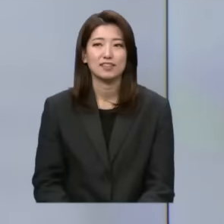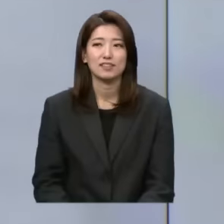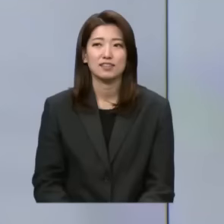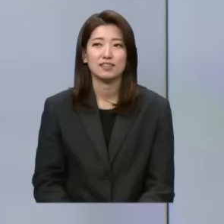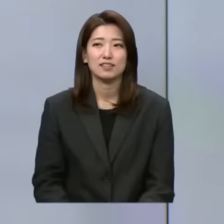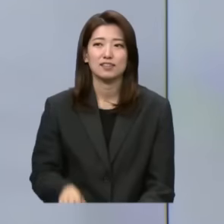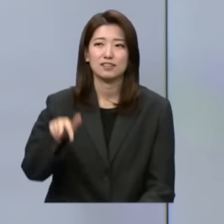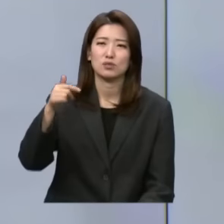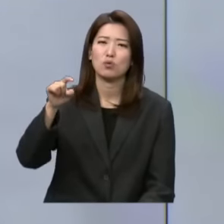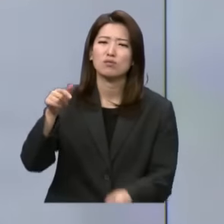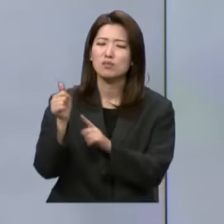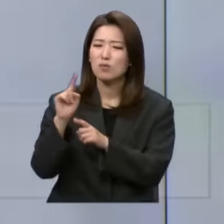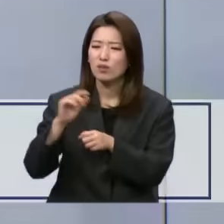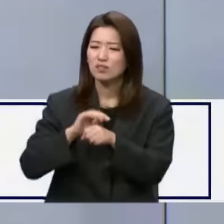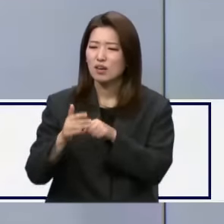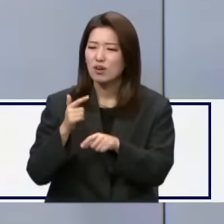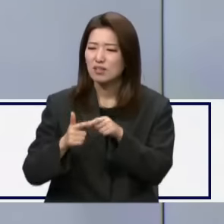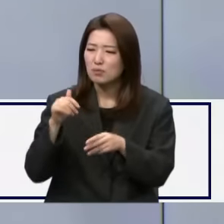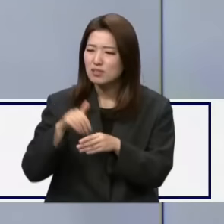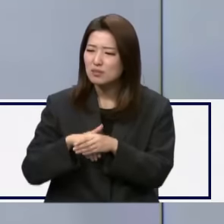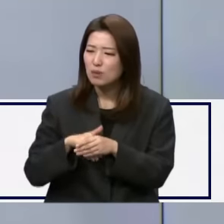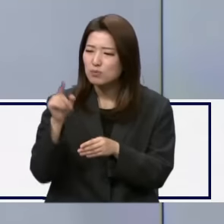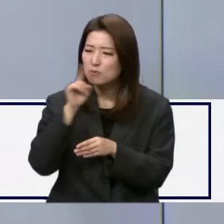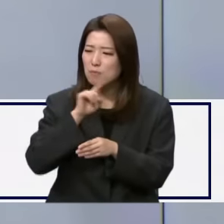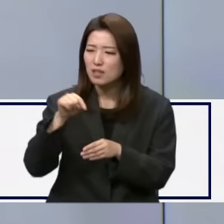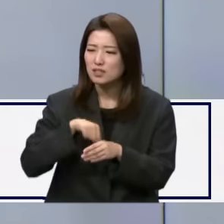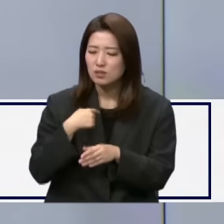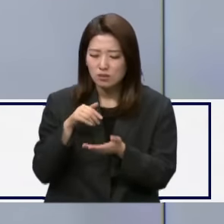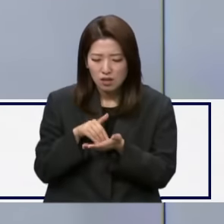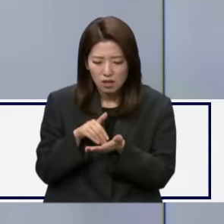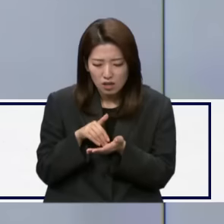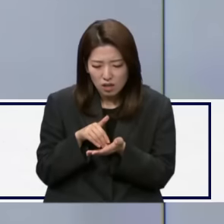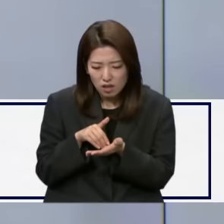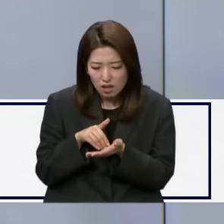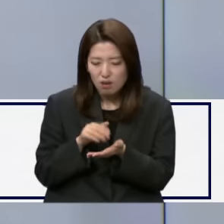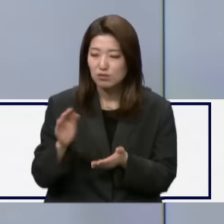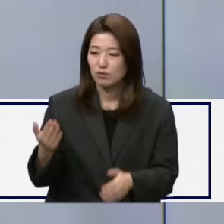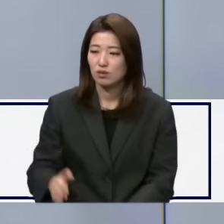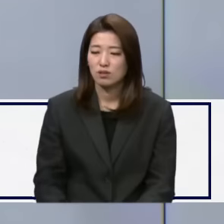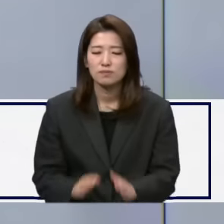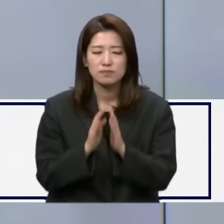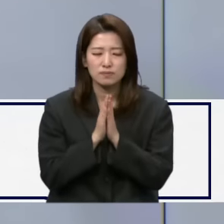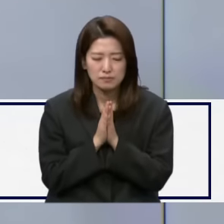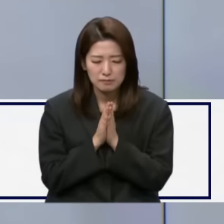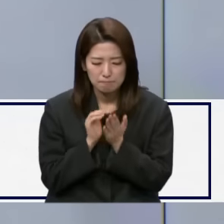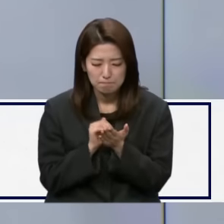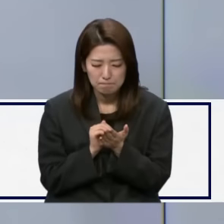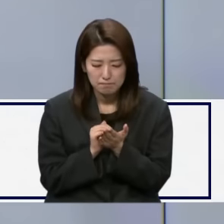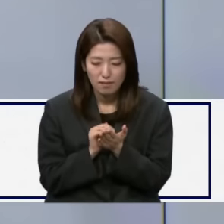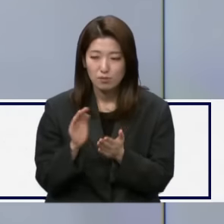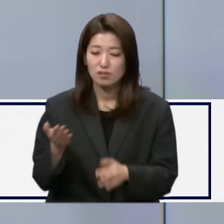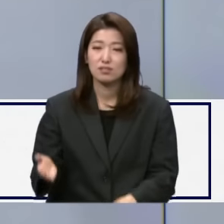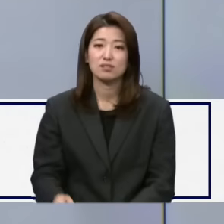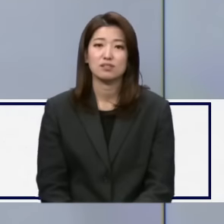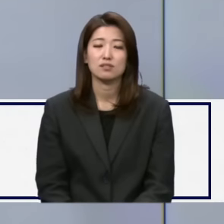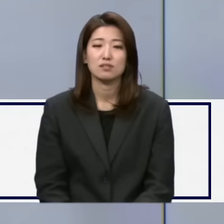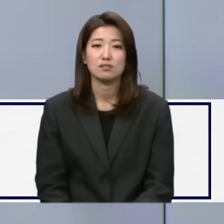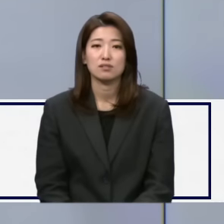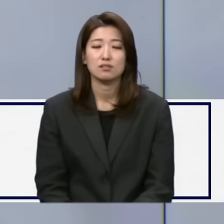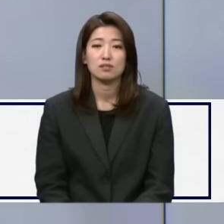대표는 사과나무를 심으실게 아닙니다 회계를 하셔야 됩니다 본인이 저지른 입시 부정 공정과 원칙을